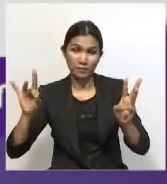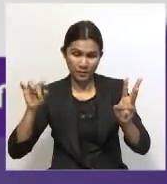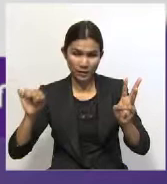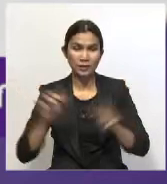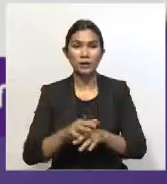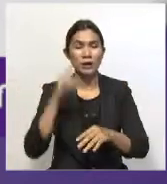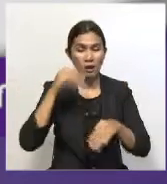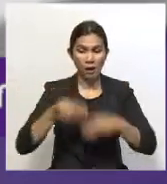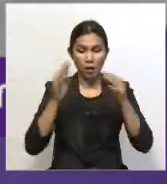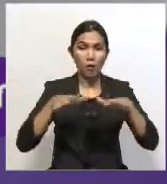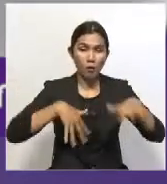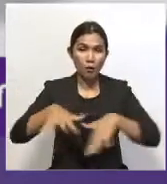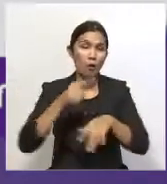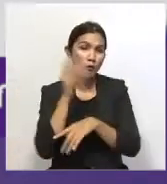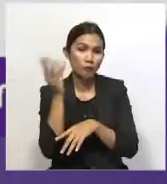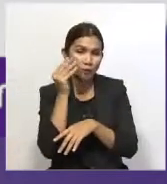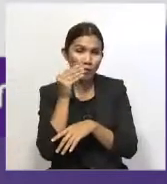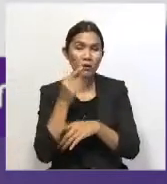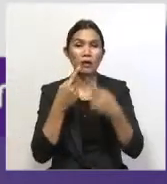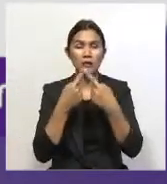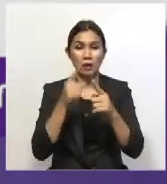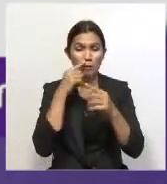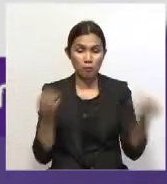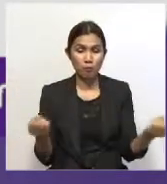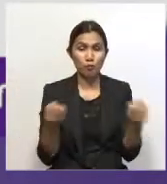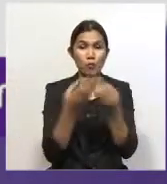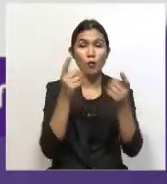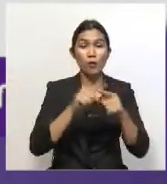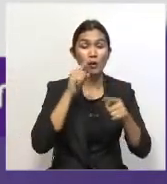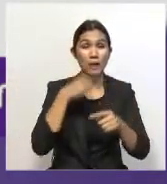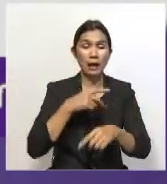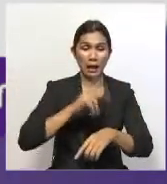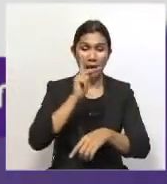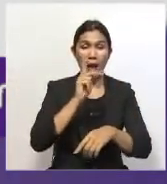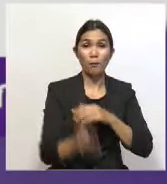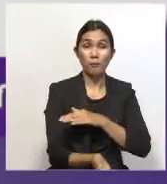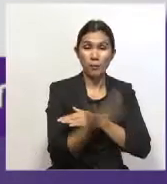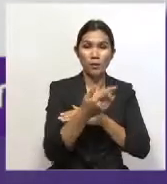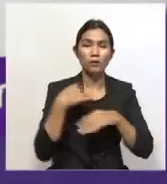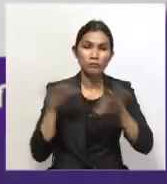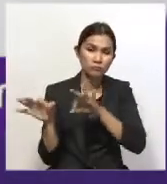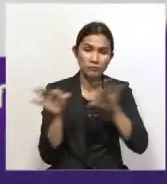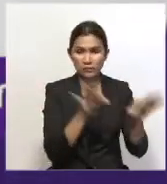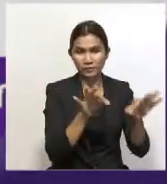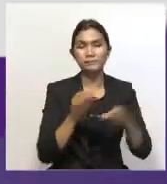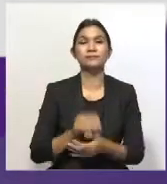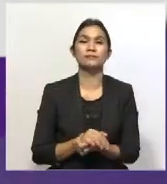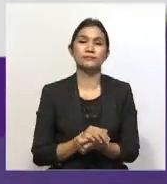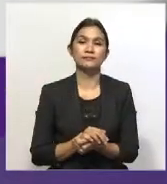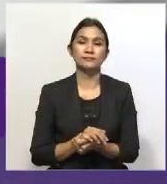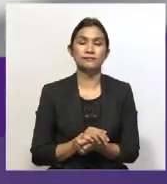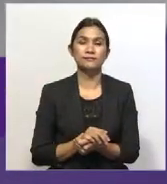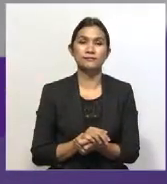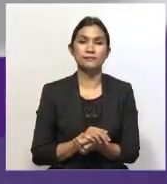ที่จะตอบสนองความต้องการของผู้ฟังแต่เพื่อไม่ให้กระทบกับช่วงเวลาข่าวภาคหลักจึงได้มีการเลื่อนเวลาออกไปค่ะ